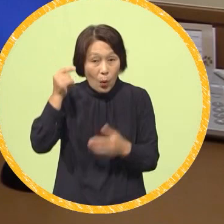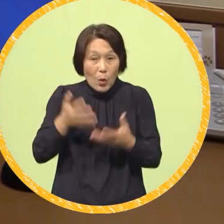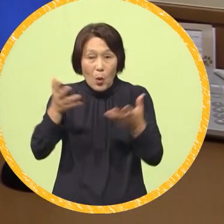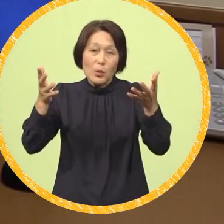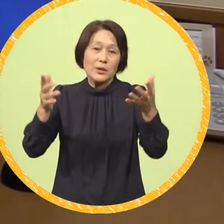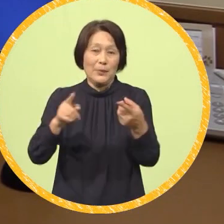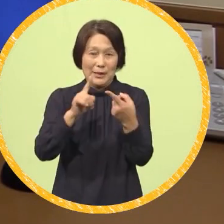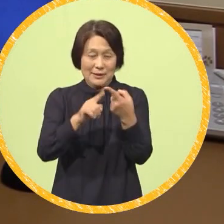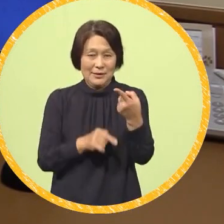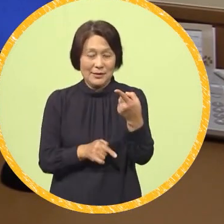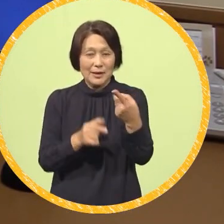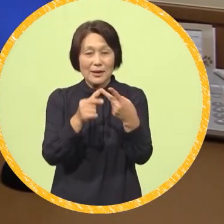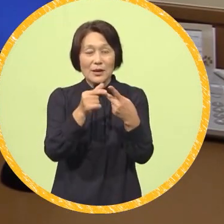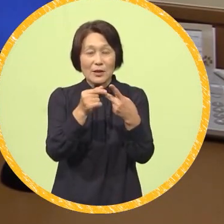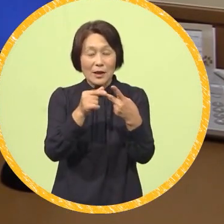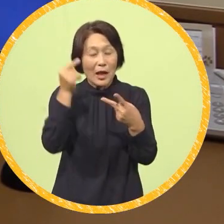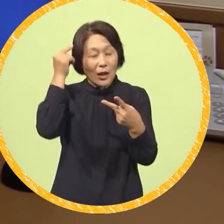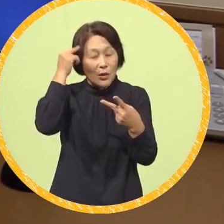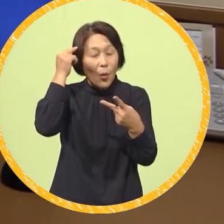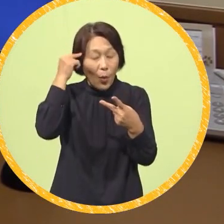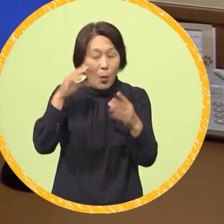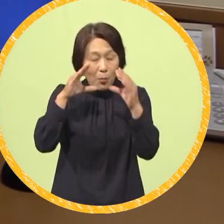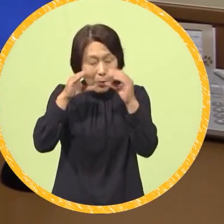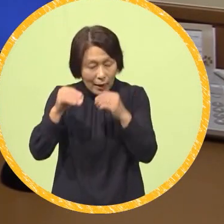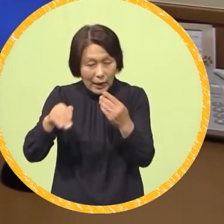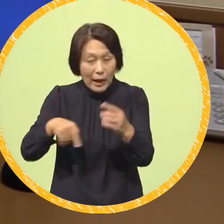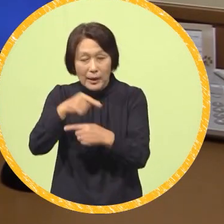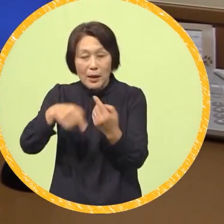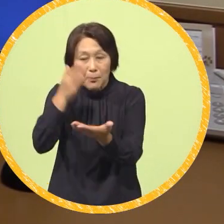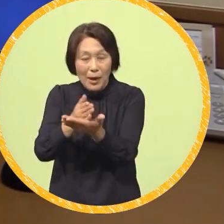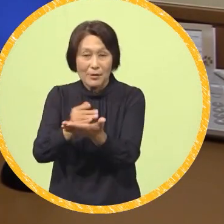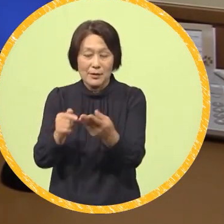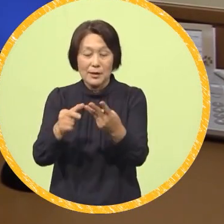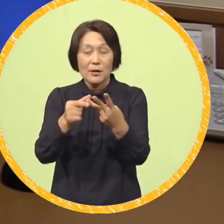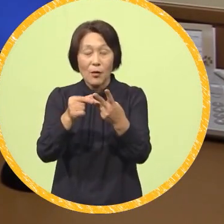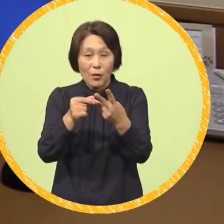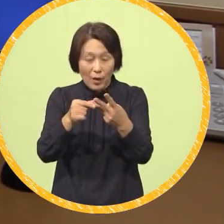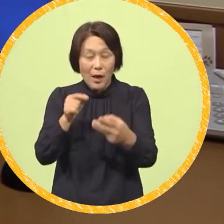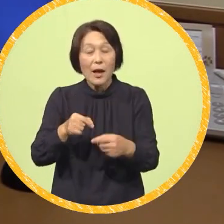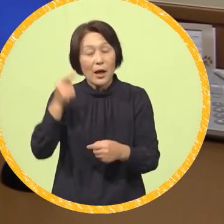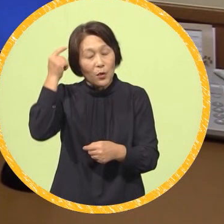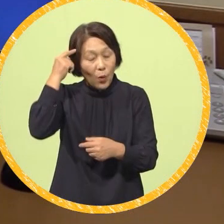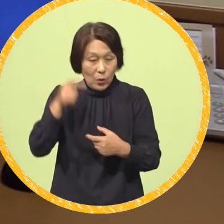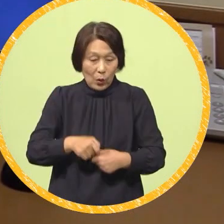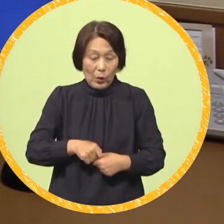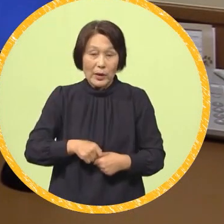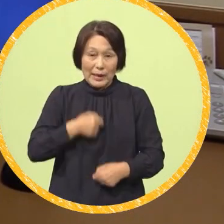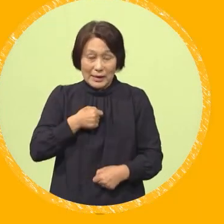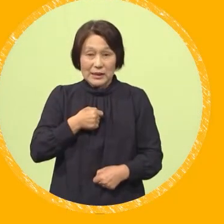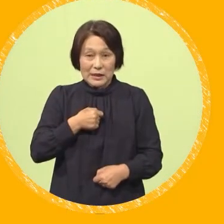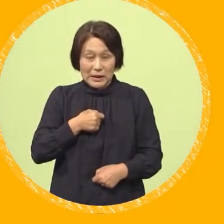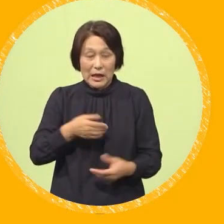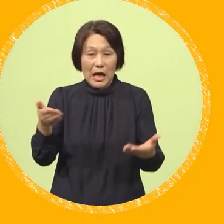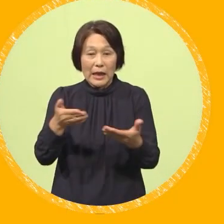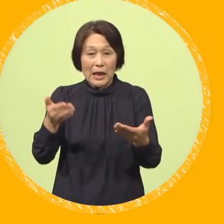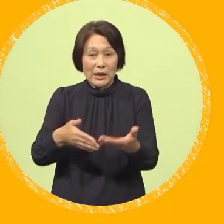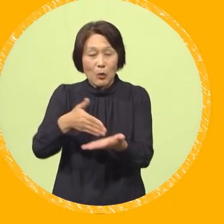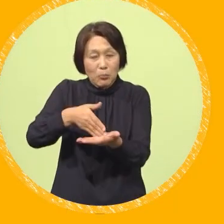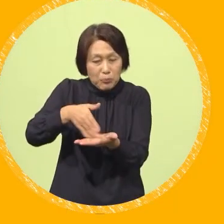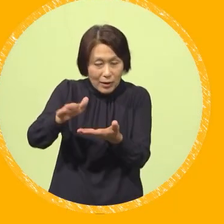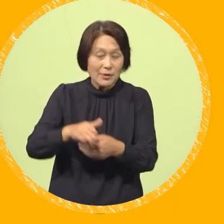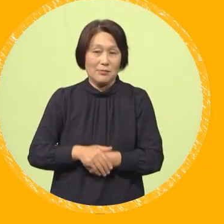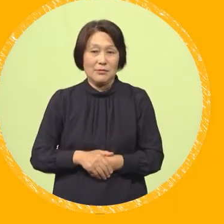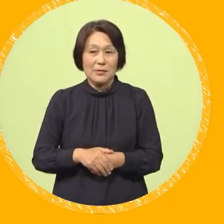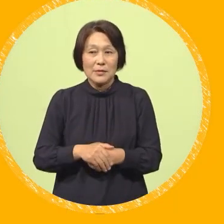るもの、それから脳を眠くさせるもの、それから脳の正常な働きを邪魔するもの。 大まかに分け